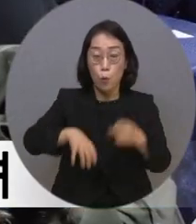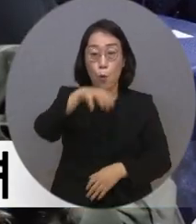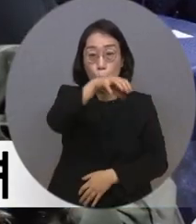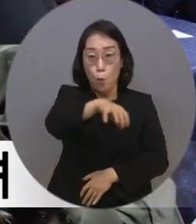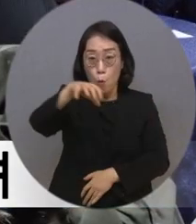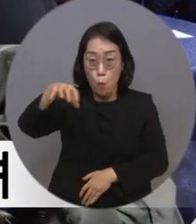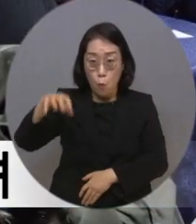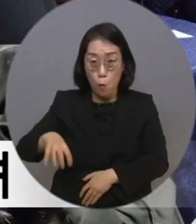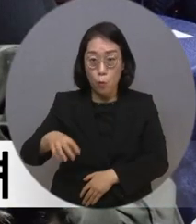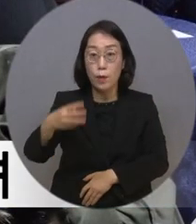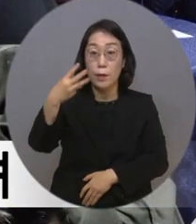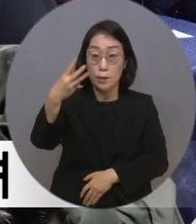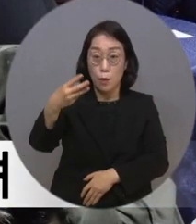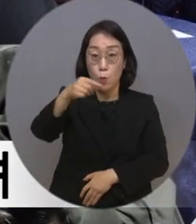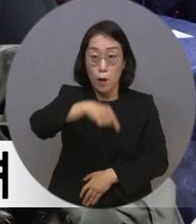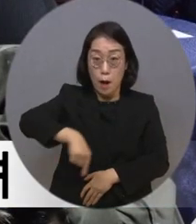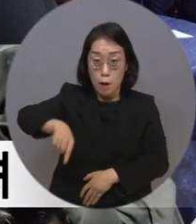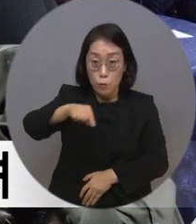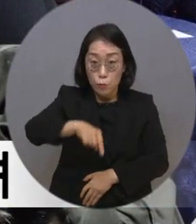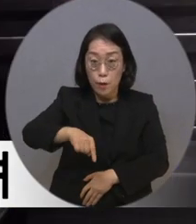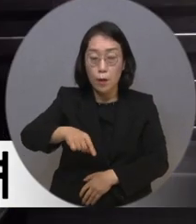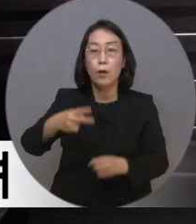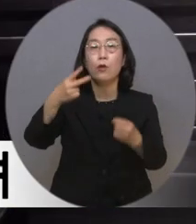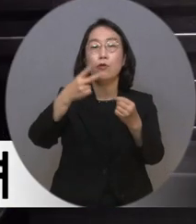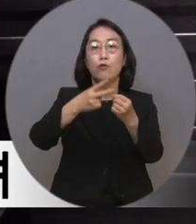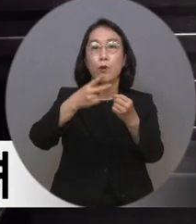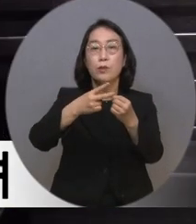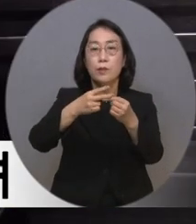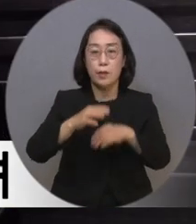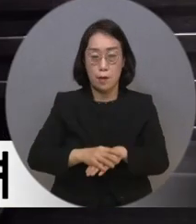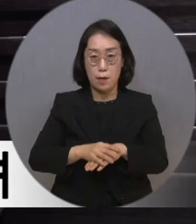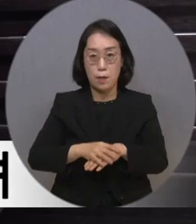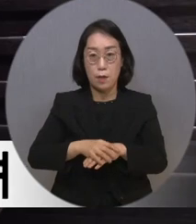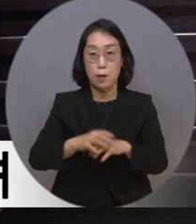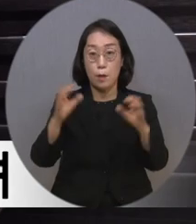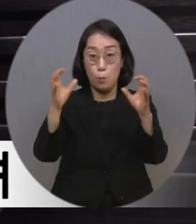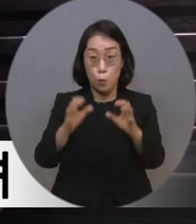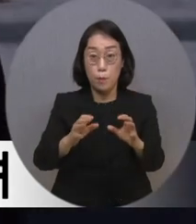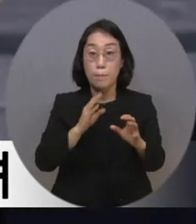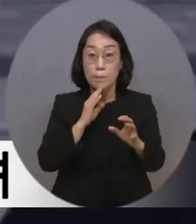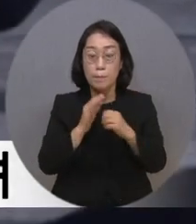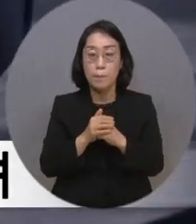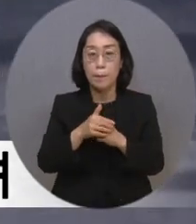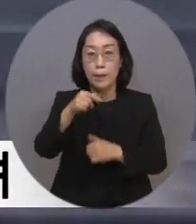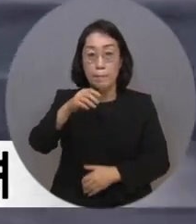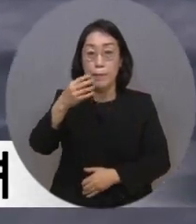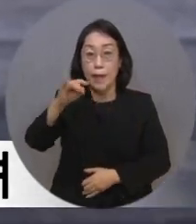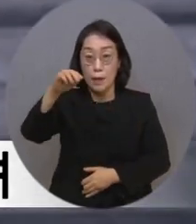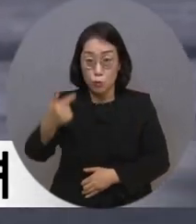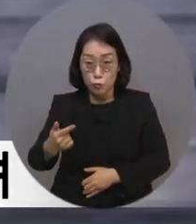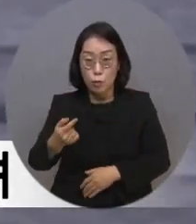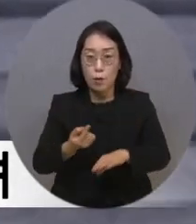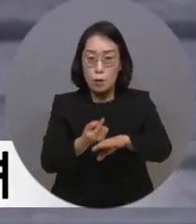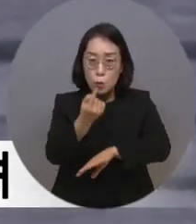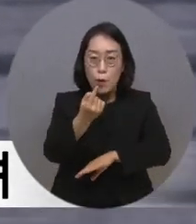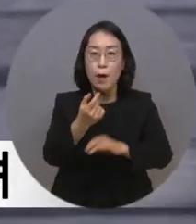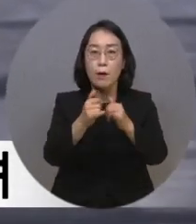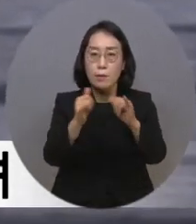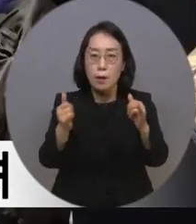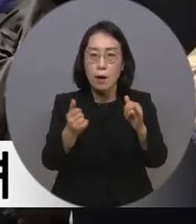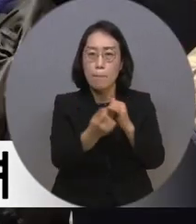도시에서 진행되는 이번 토론회는 지난 11일에 춘천에 이어서 열렸으며 김태순 장학사, 윤정보